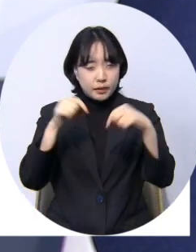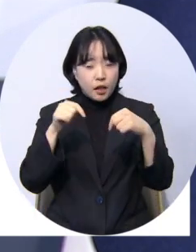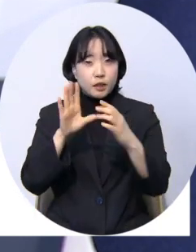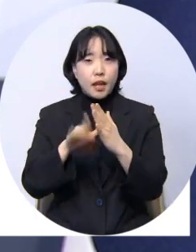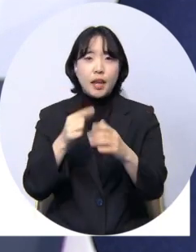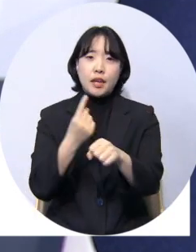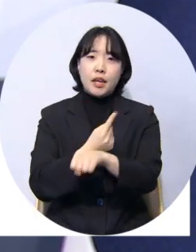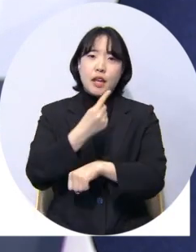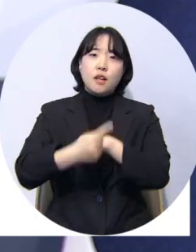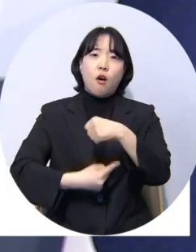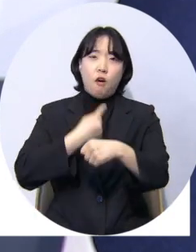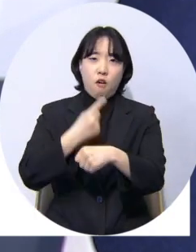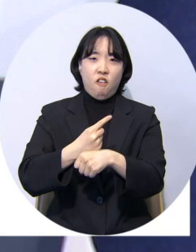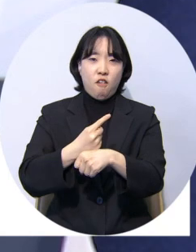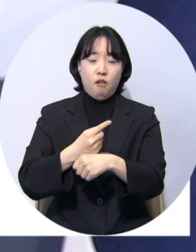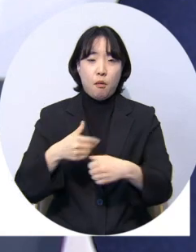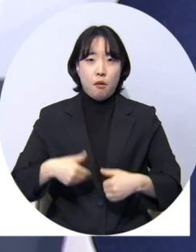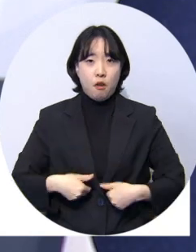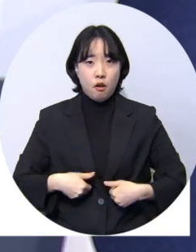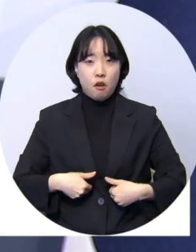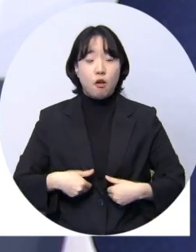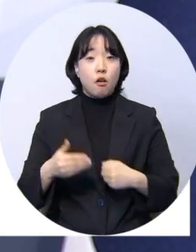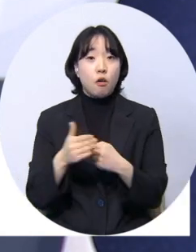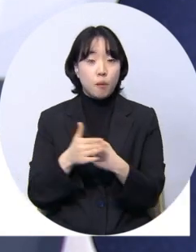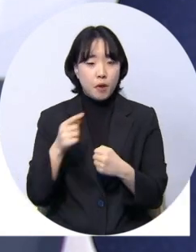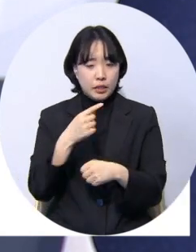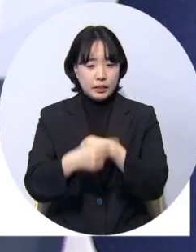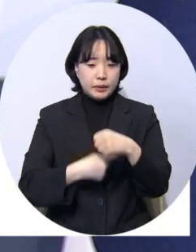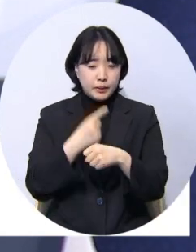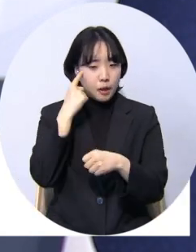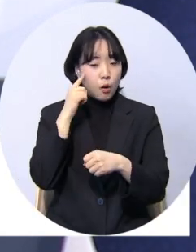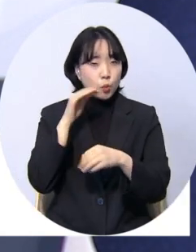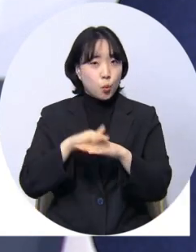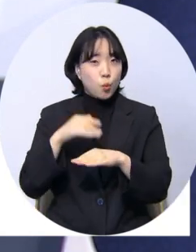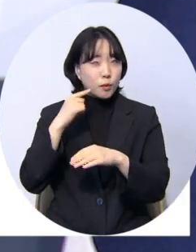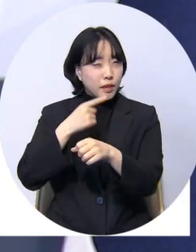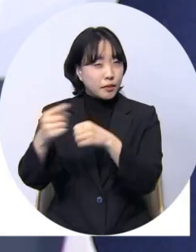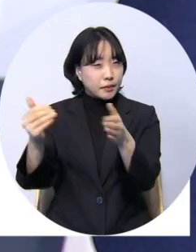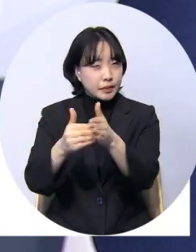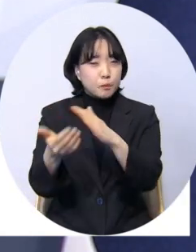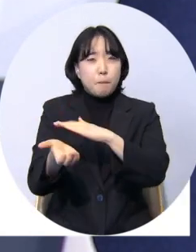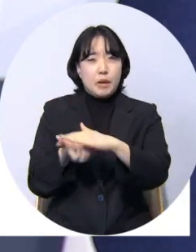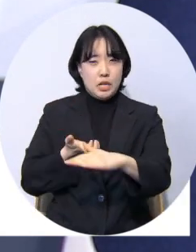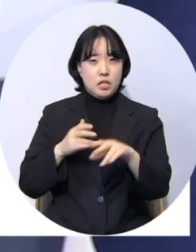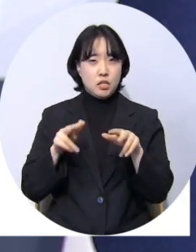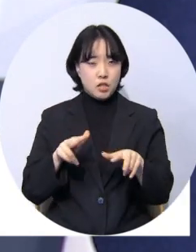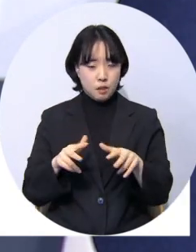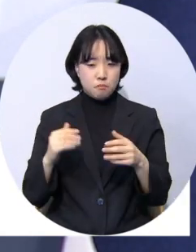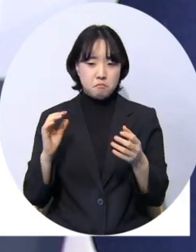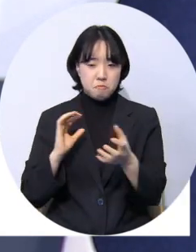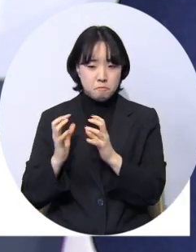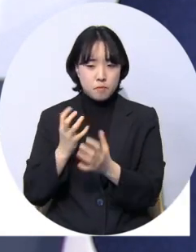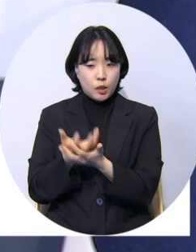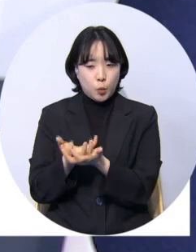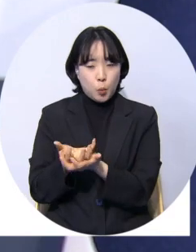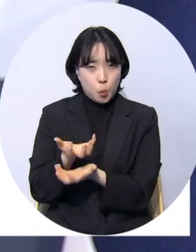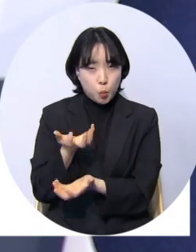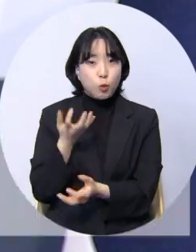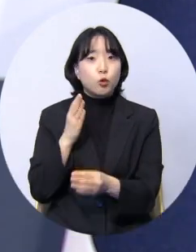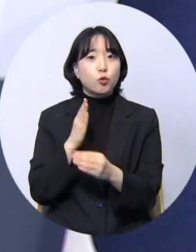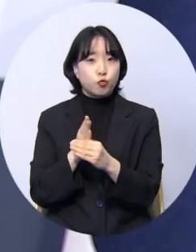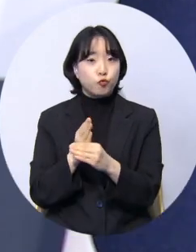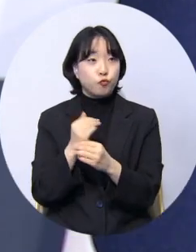이상이 소유되어 그러한 소유 기간을 고려해서 우리측 준비를 하고 있다는 점을 설명한